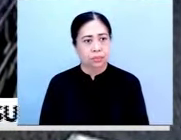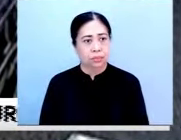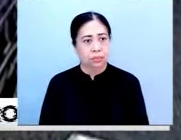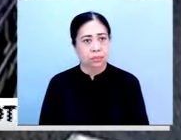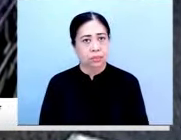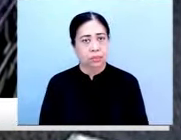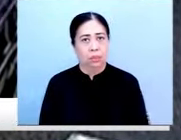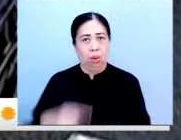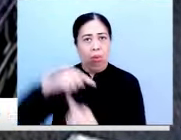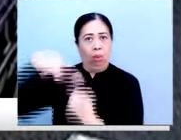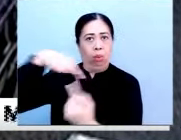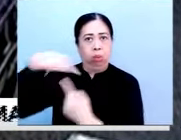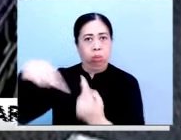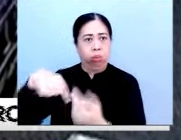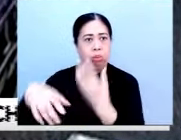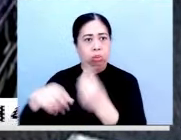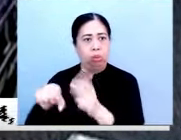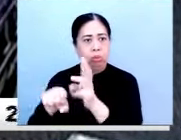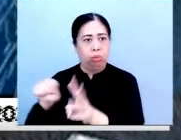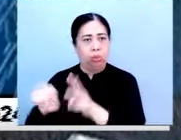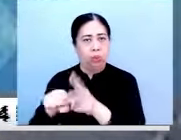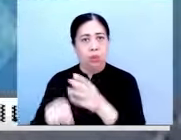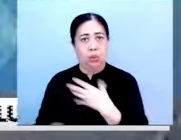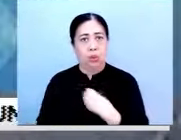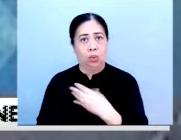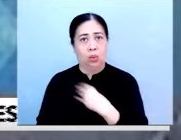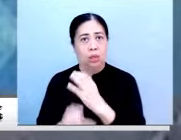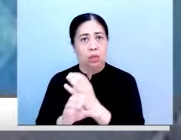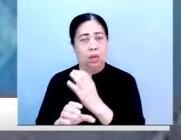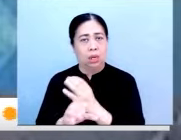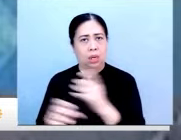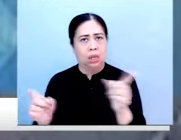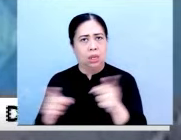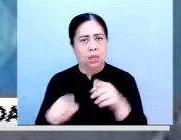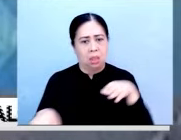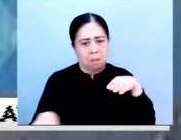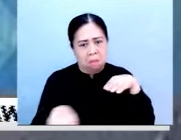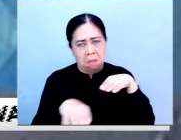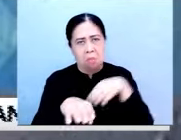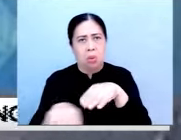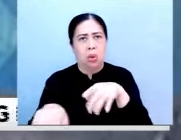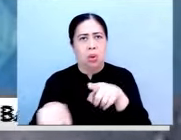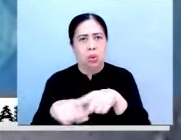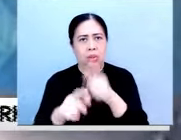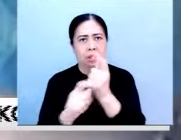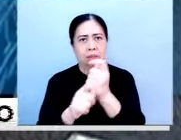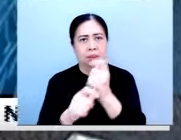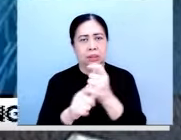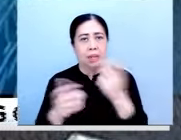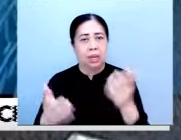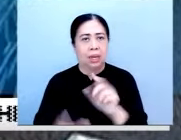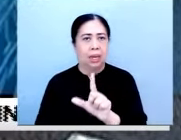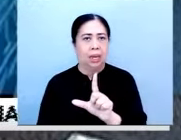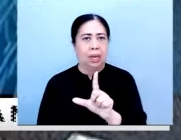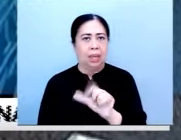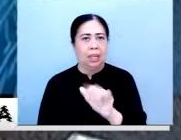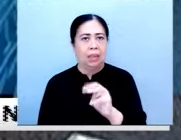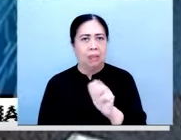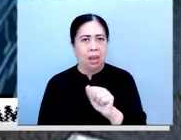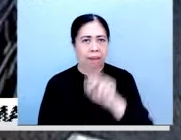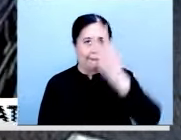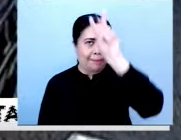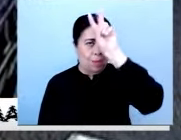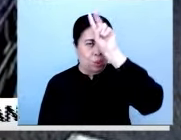Napaikot at natanggalan pa ng gulong ang puting sasakyang ito nang mabangga ng humaharurot na truck sa Lima, Peru. Naggalat pa ang brakes